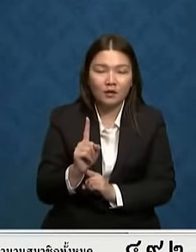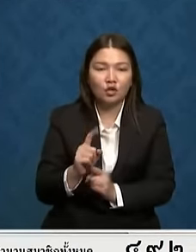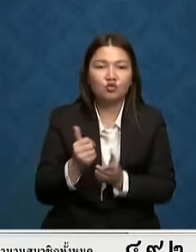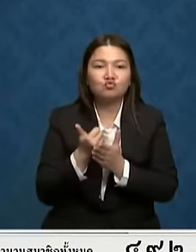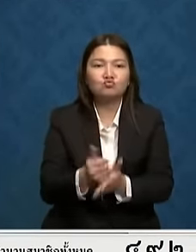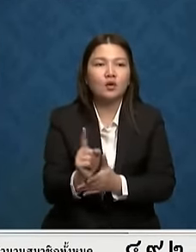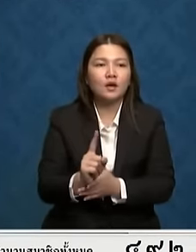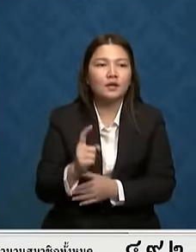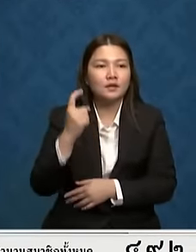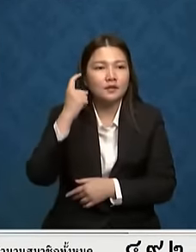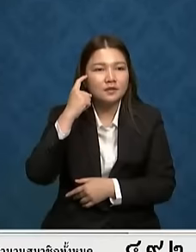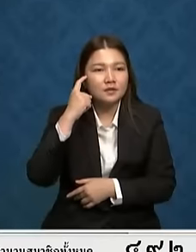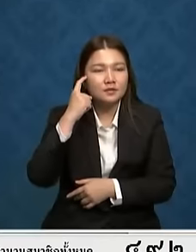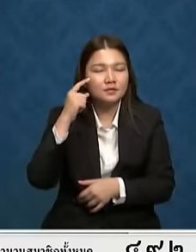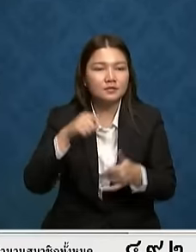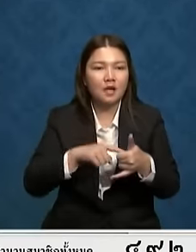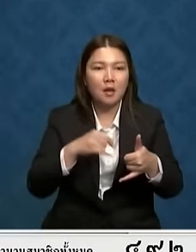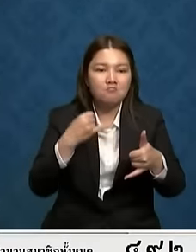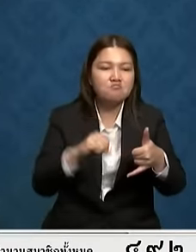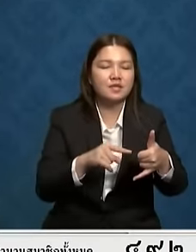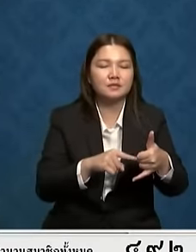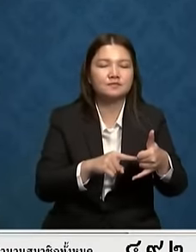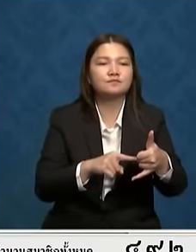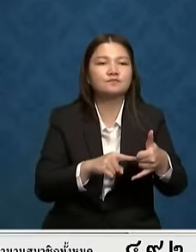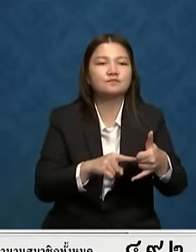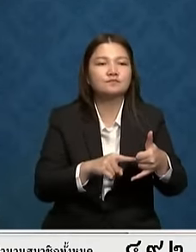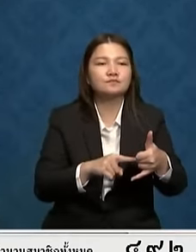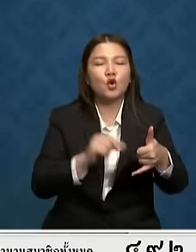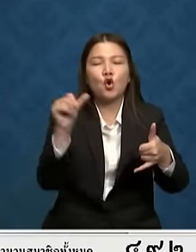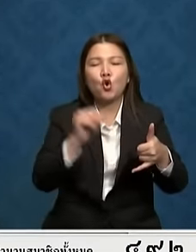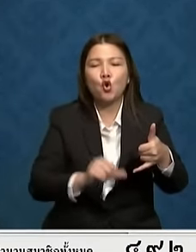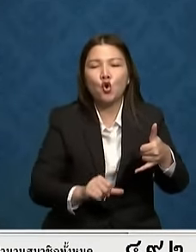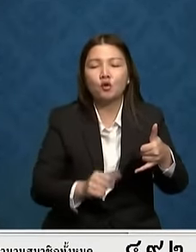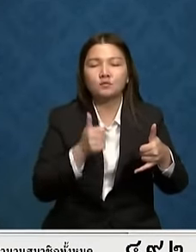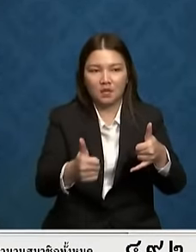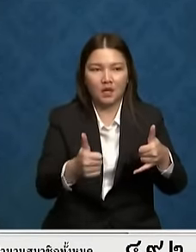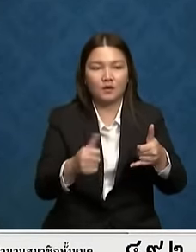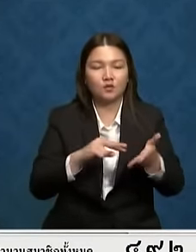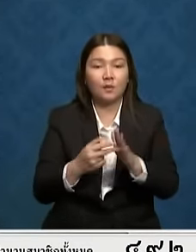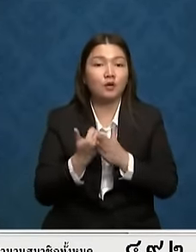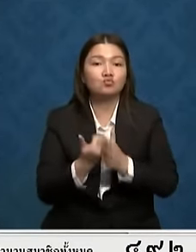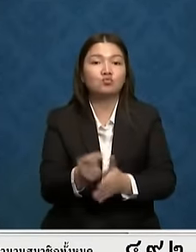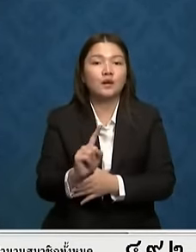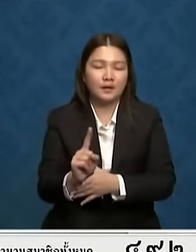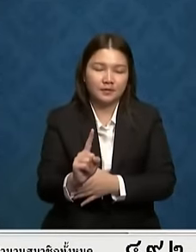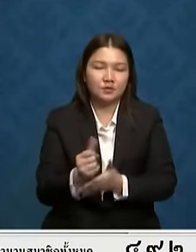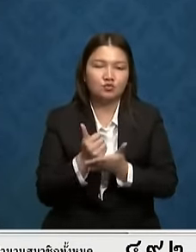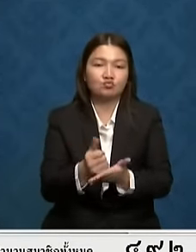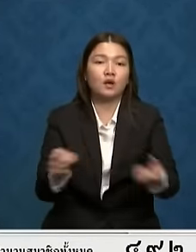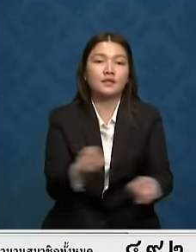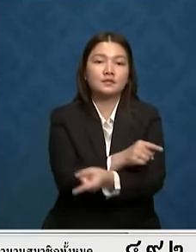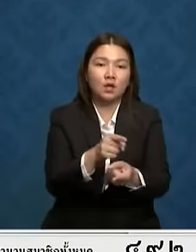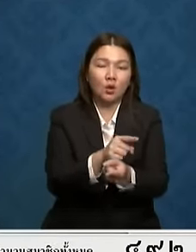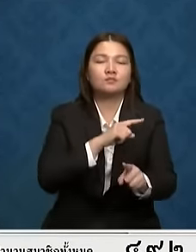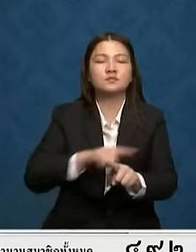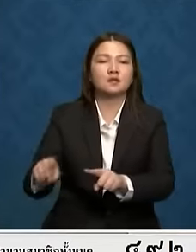ความคิดความผิดค่ะท่านประธานเพื่อประโยชน์ในสังคมหรือในทางการเมืองแต่อย่าง